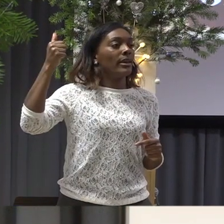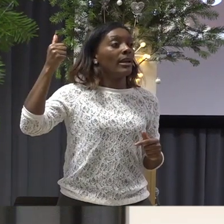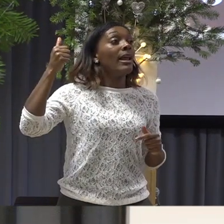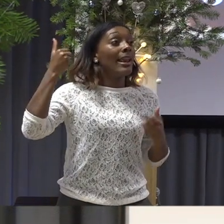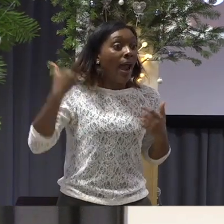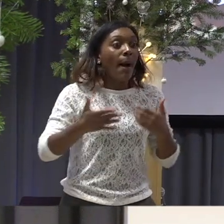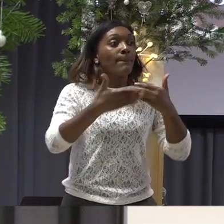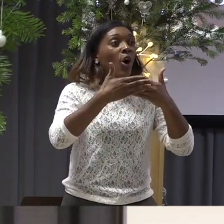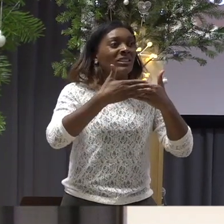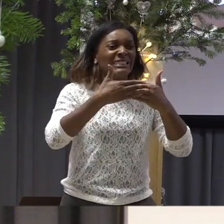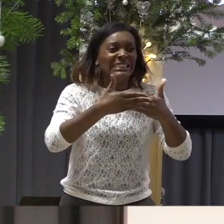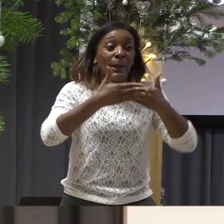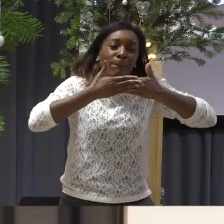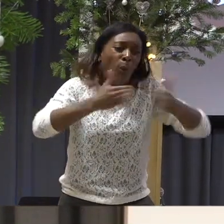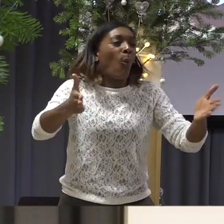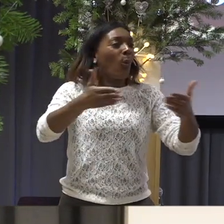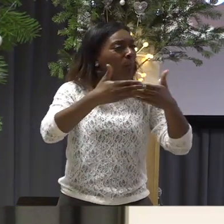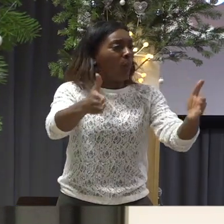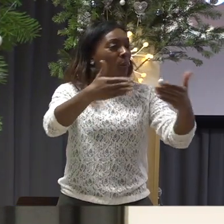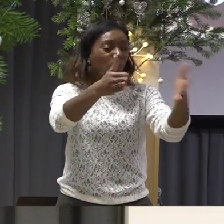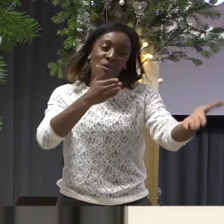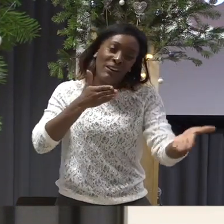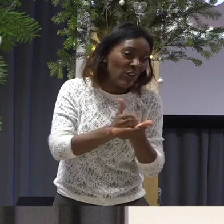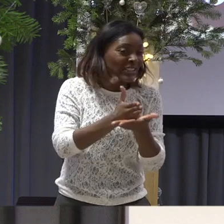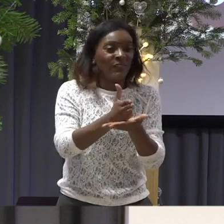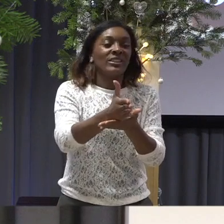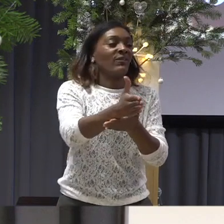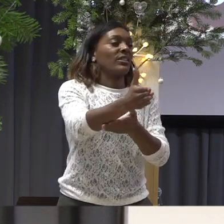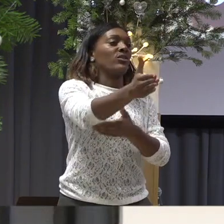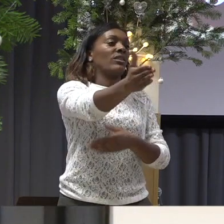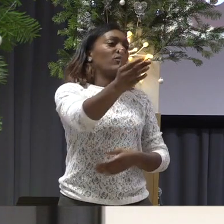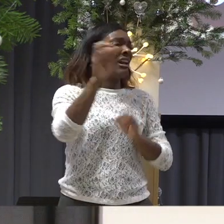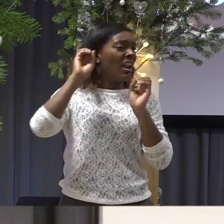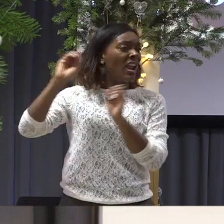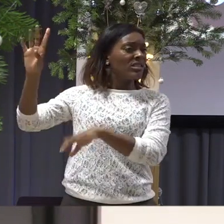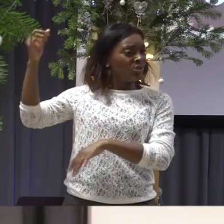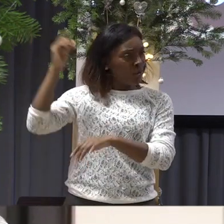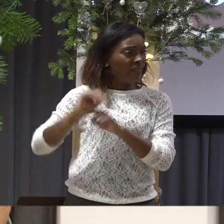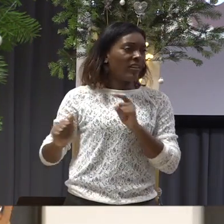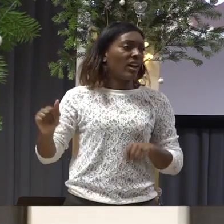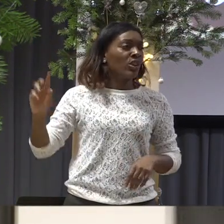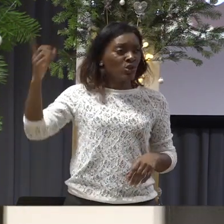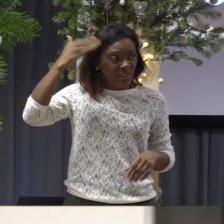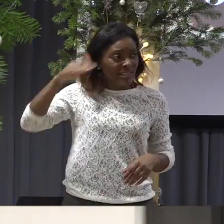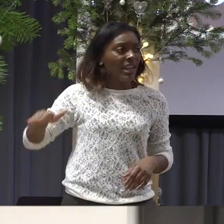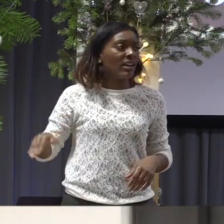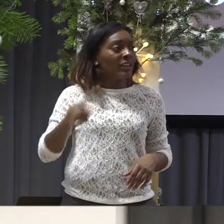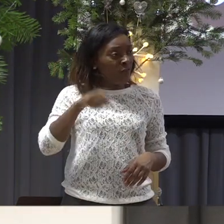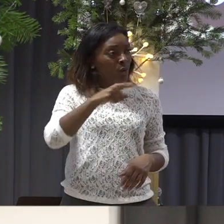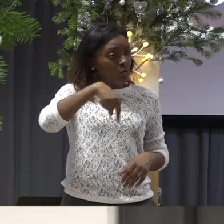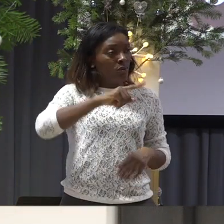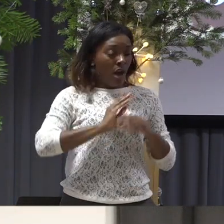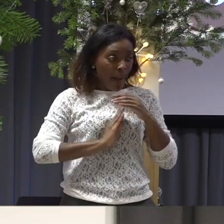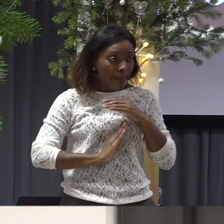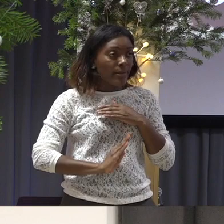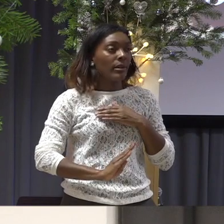Et savoir, laisser Dieu faire ce qu'il a à faire. Pour ta part, sois humble, sois